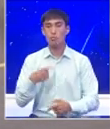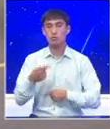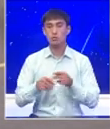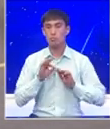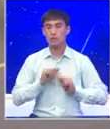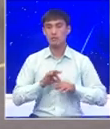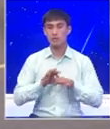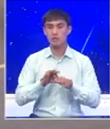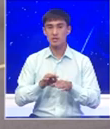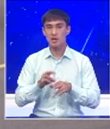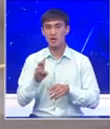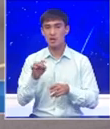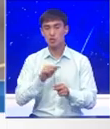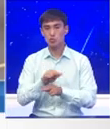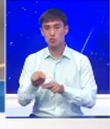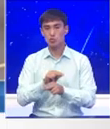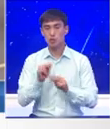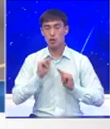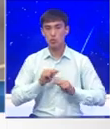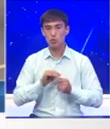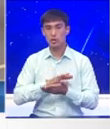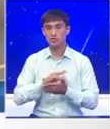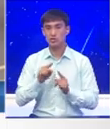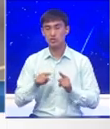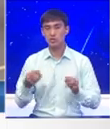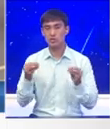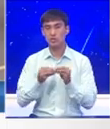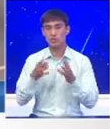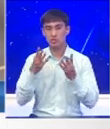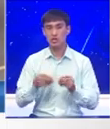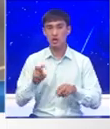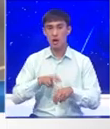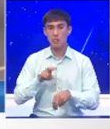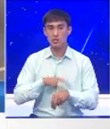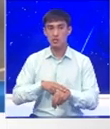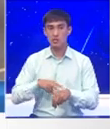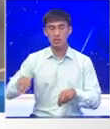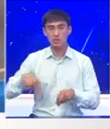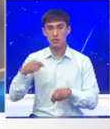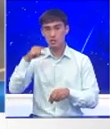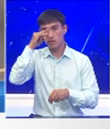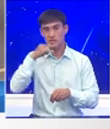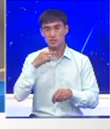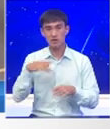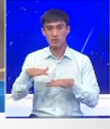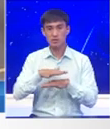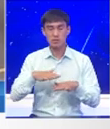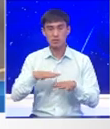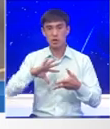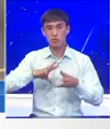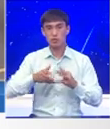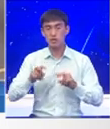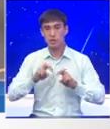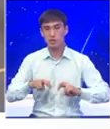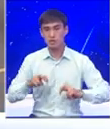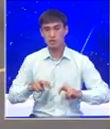реконструкции сегодня, значит, работала в течение 10 дней комиссия авиационной администрации Казахстана. Значит, по заключению